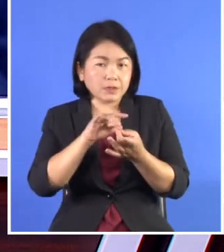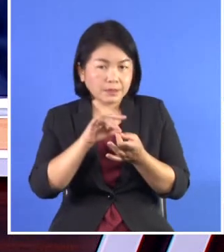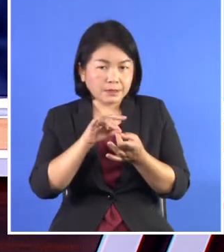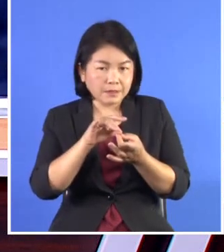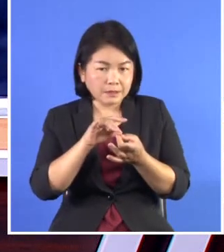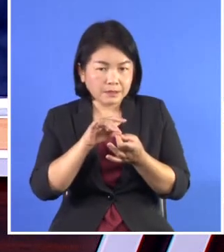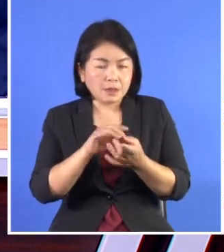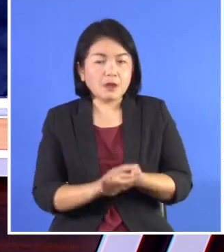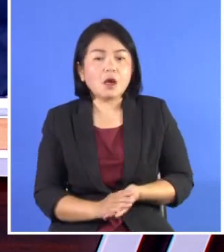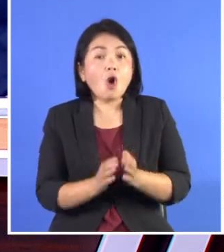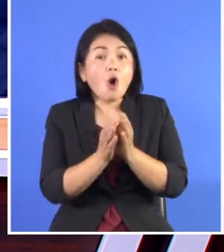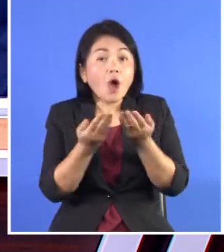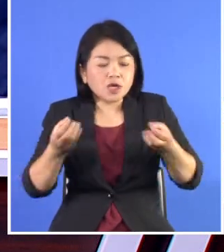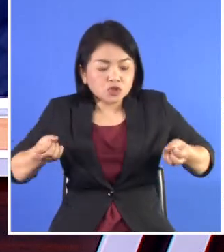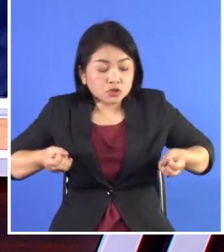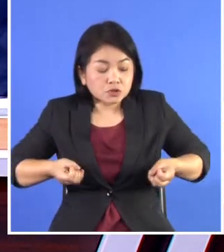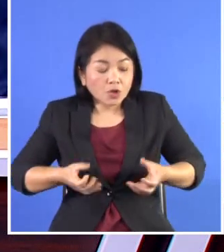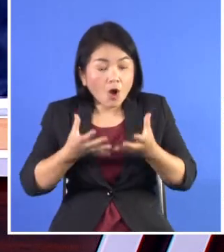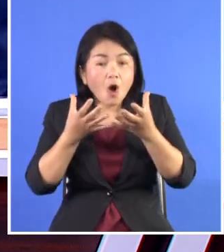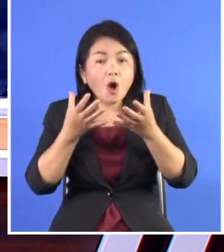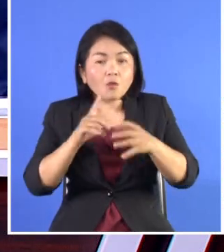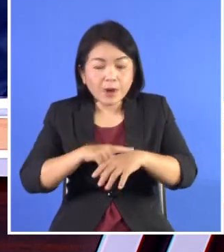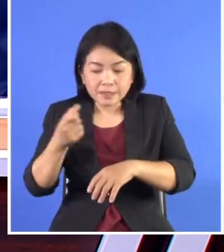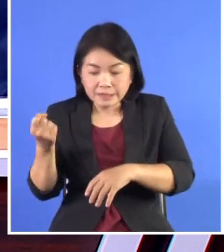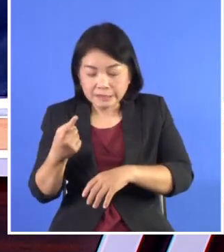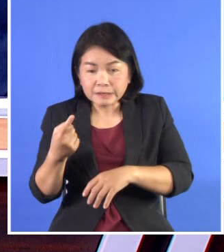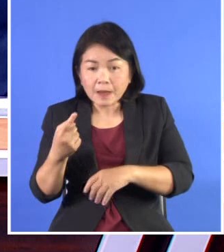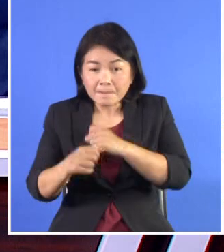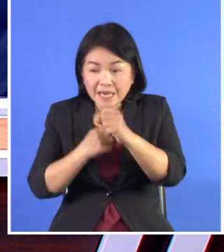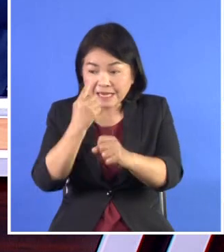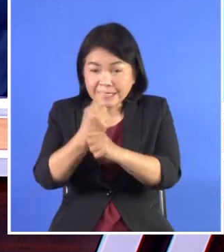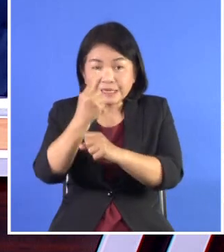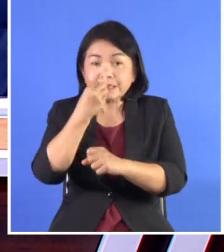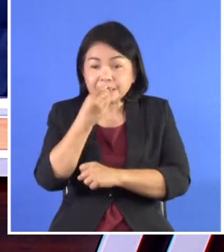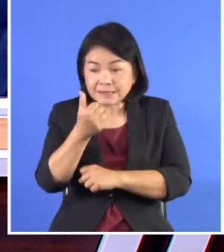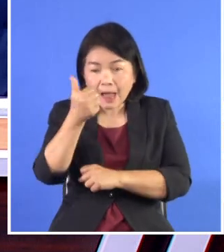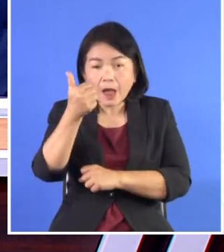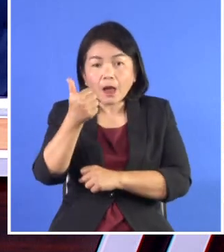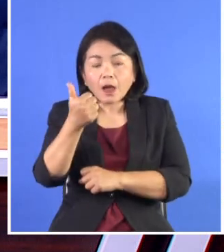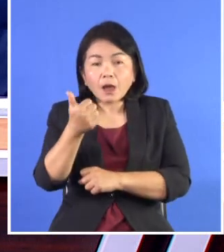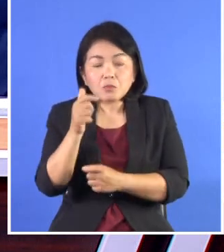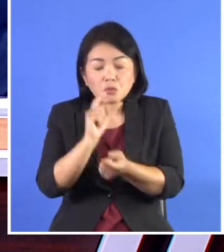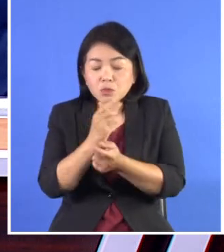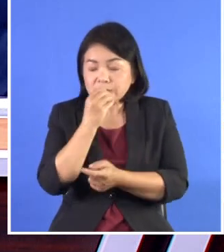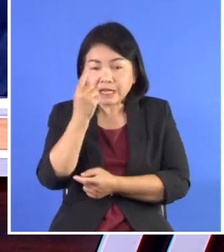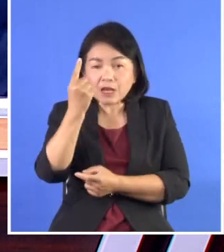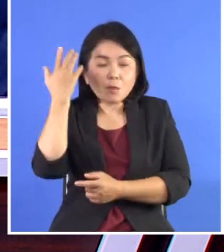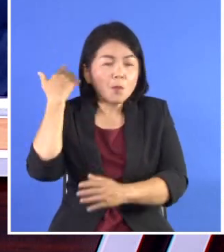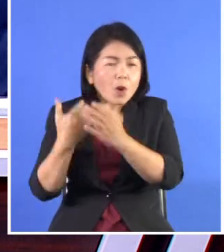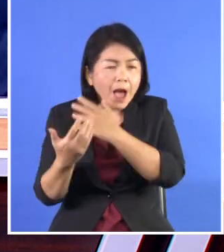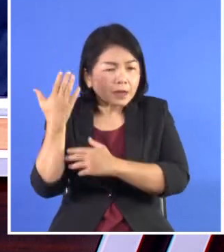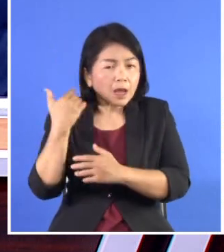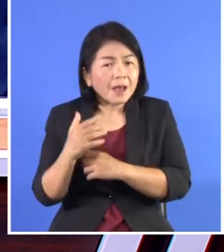หอยทอดทองปีหนึ่งกินได้ครั้งเดียวนี่แรร์ไอเทมหอยทอดทองโบราณ มันต้อง